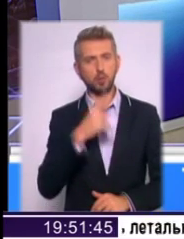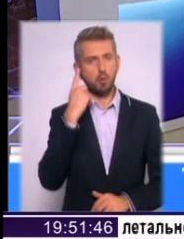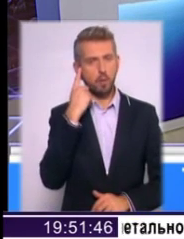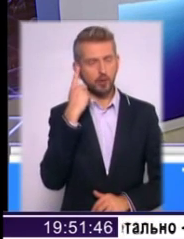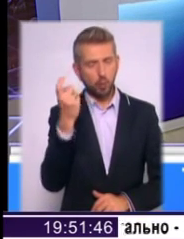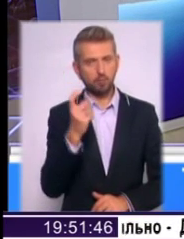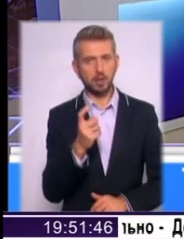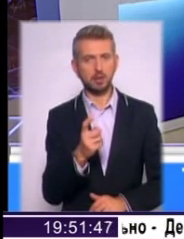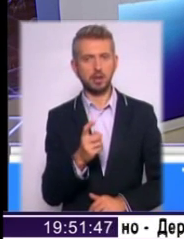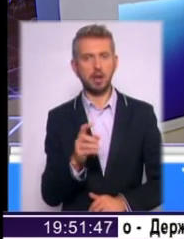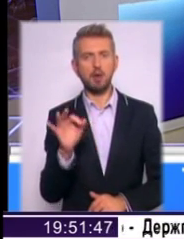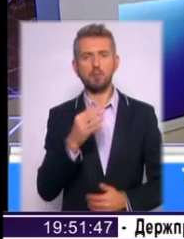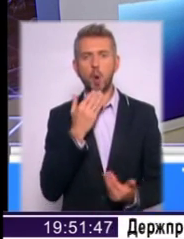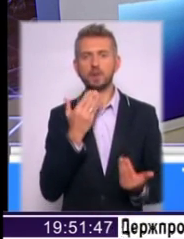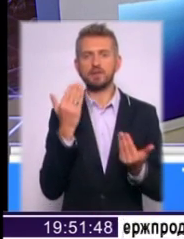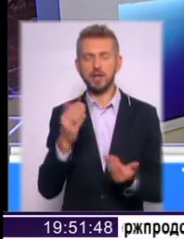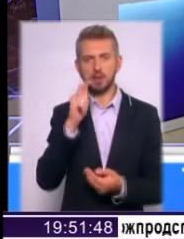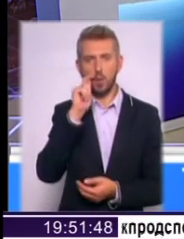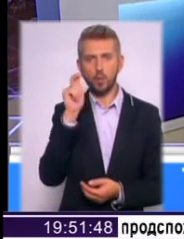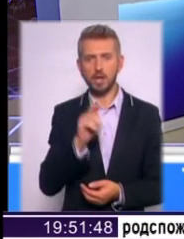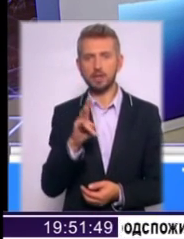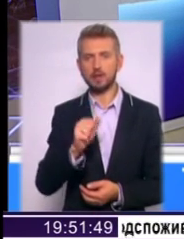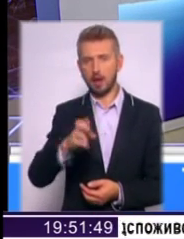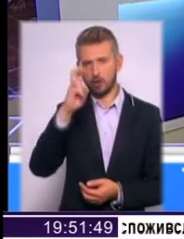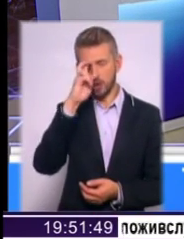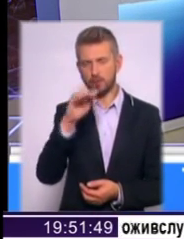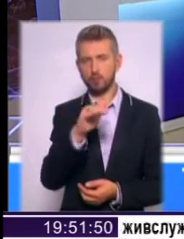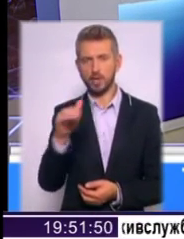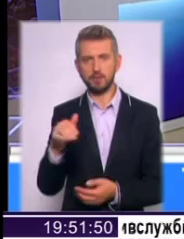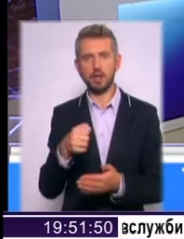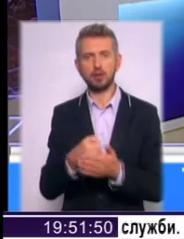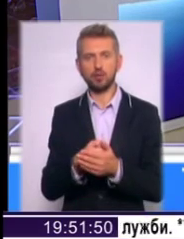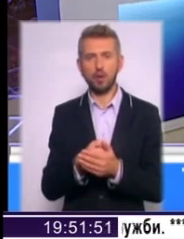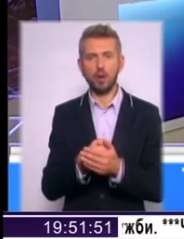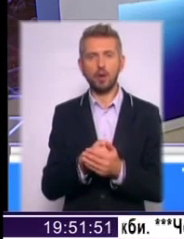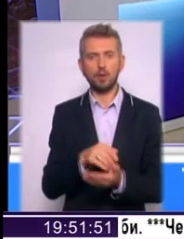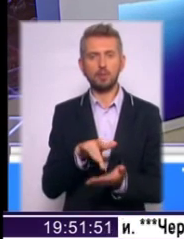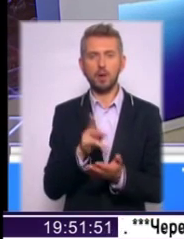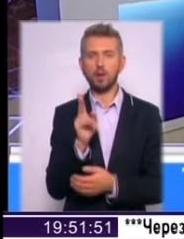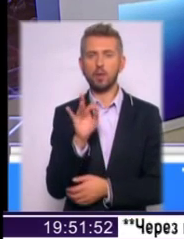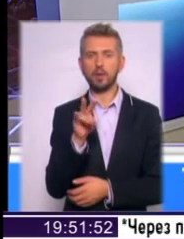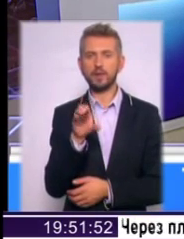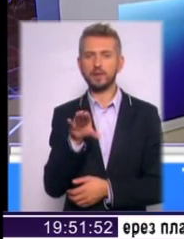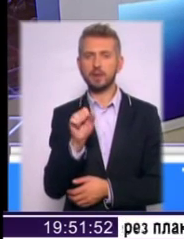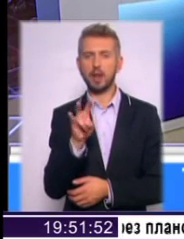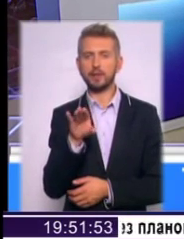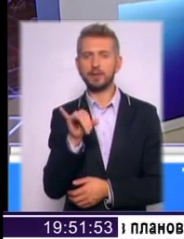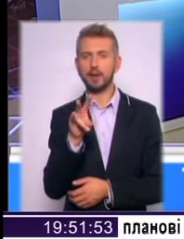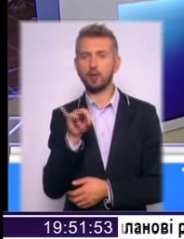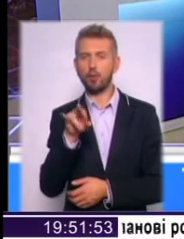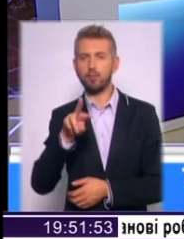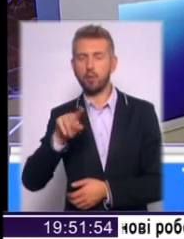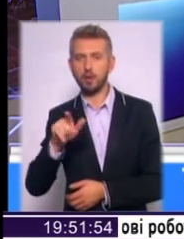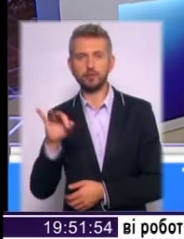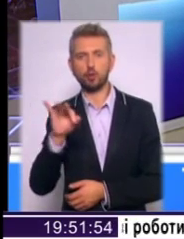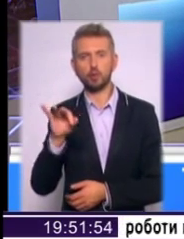повідомлення про звернення України на державному рівні до Константинополя стосовно